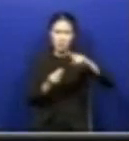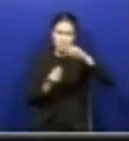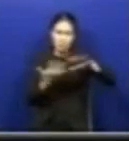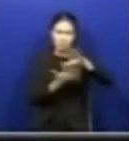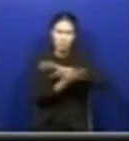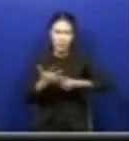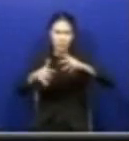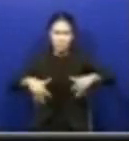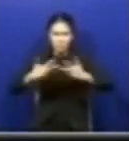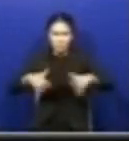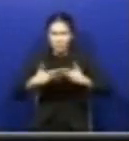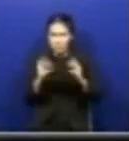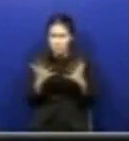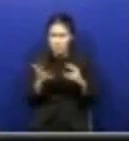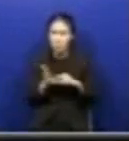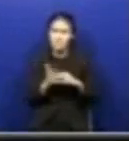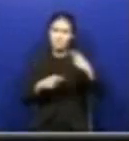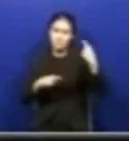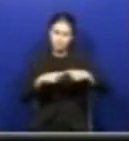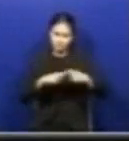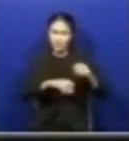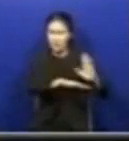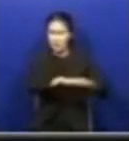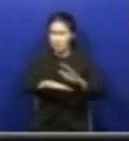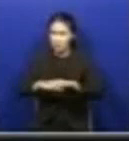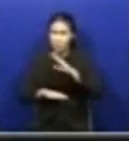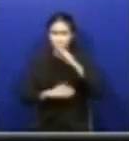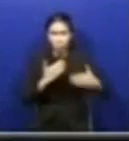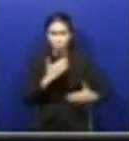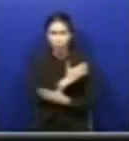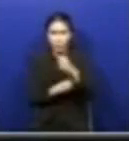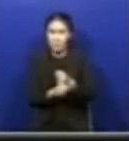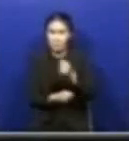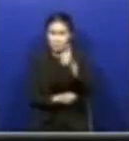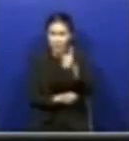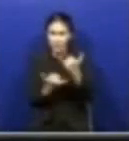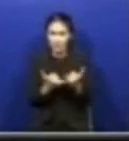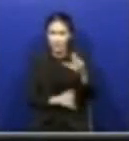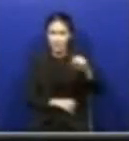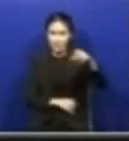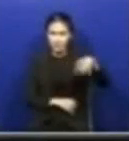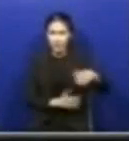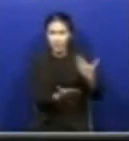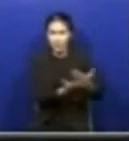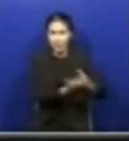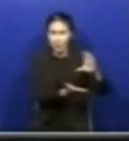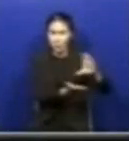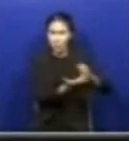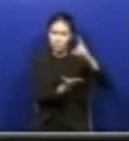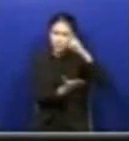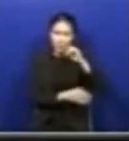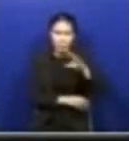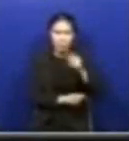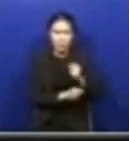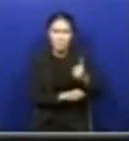ากนะครับแล้วถ้าเป็นไปได้ผมคิดว่าสำนักงบจริงๆเขาก็บอกผมว่าเขาทำไม่ได้อีกแล้วครับ